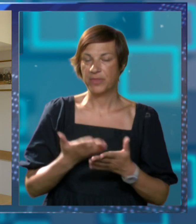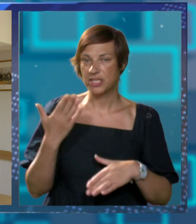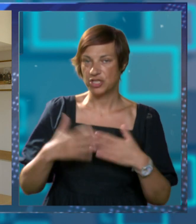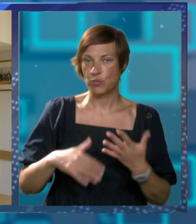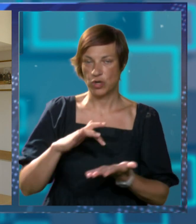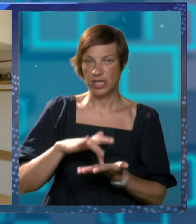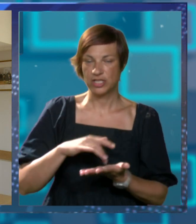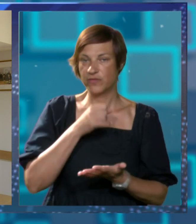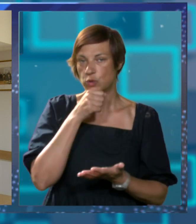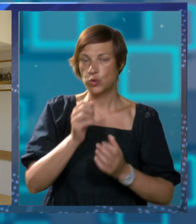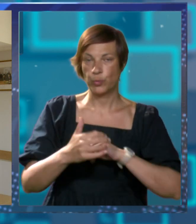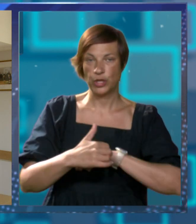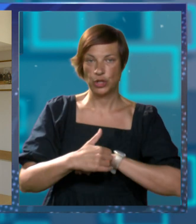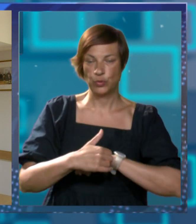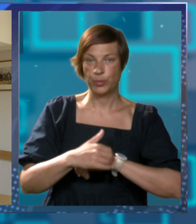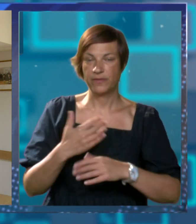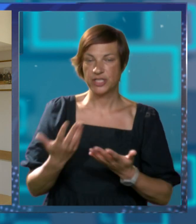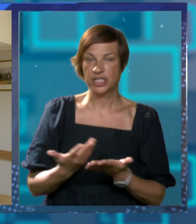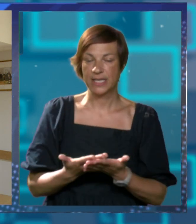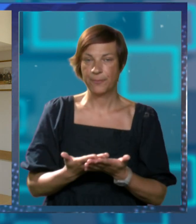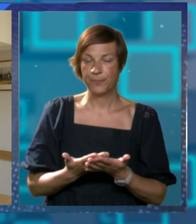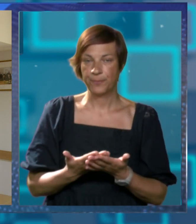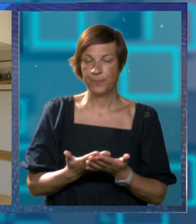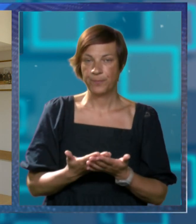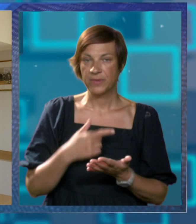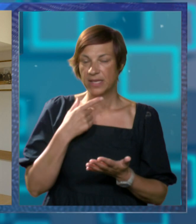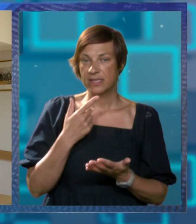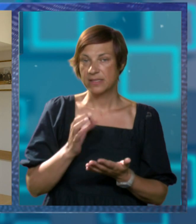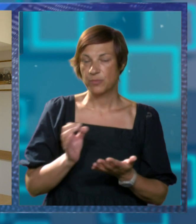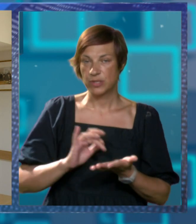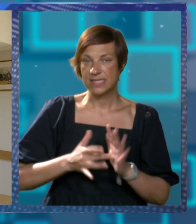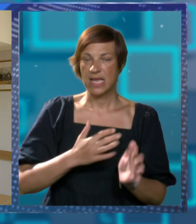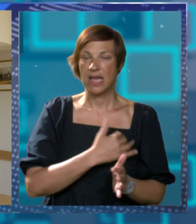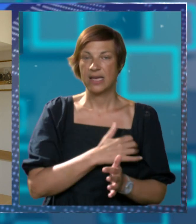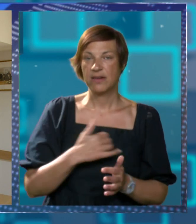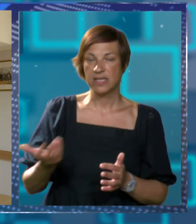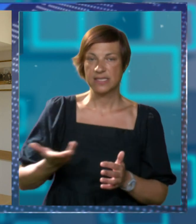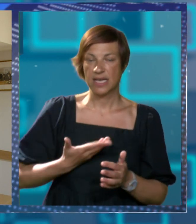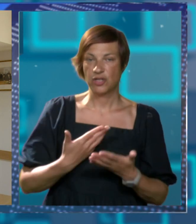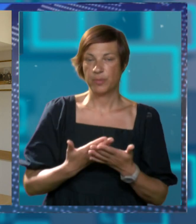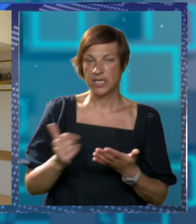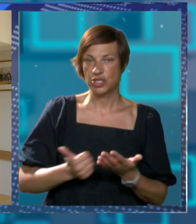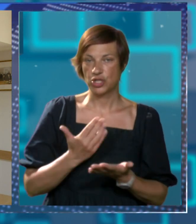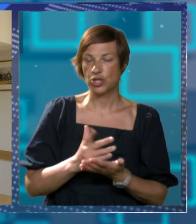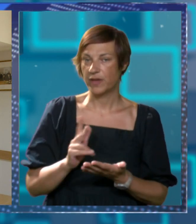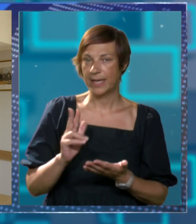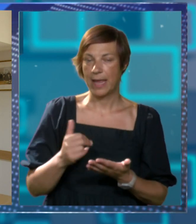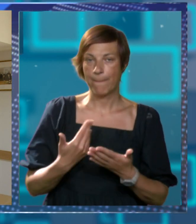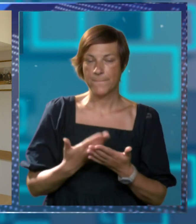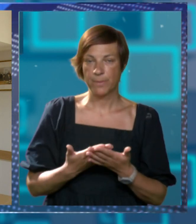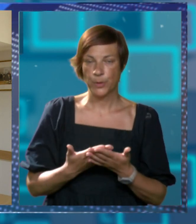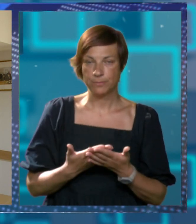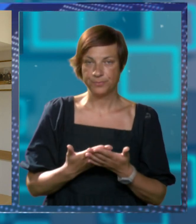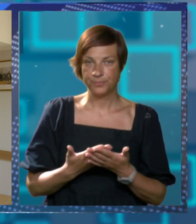ćemo u konačnici ovdje u Župi Dubrovačkoj, odnosno Dubrovnik, ili recimo bolje rečeno cijela Hrvatska, dobiti nešto što još uvijek nemamo, a